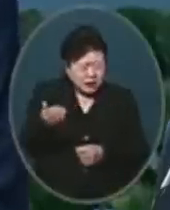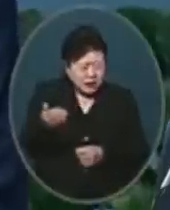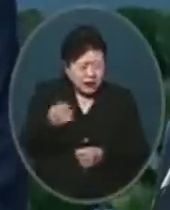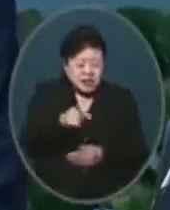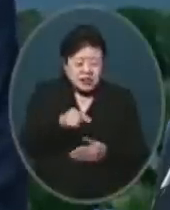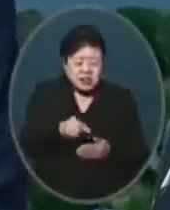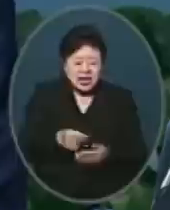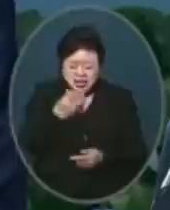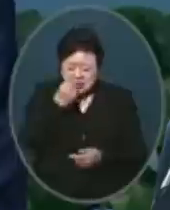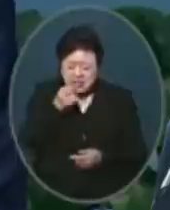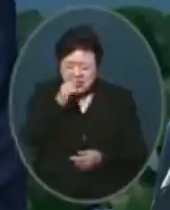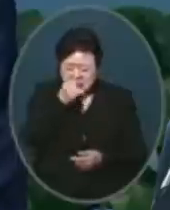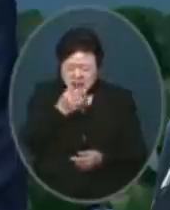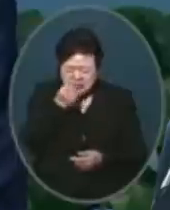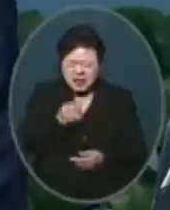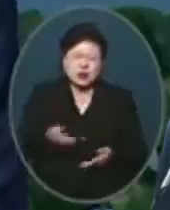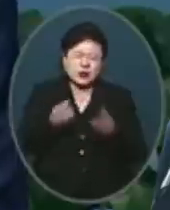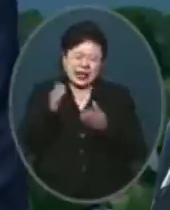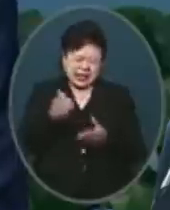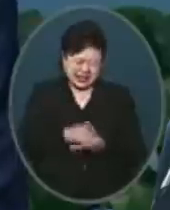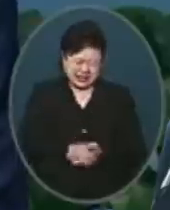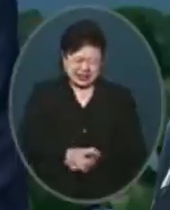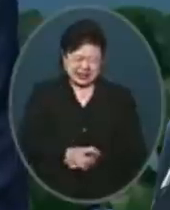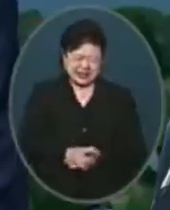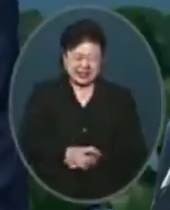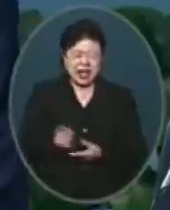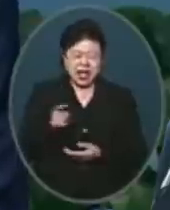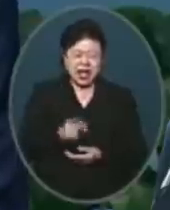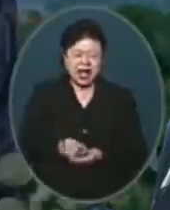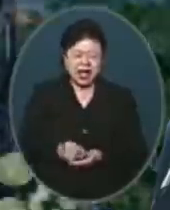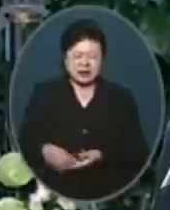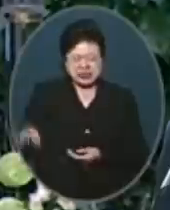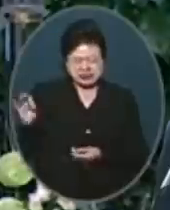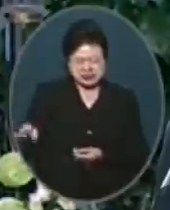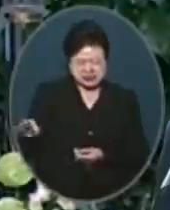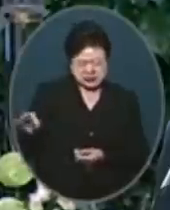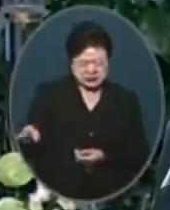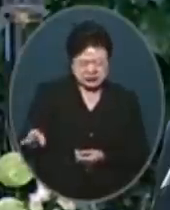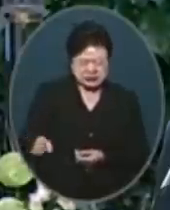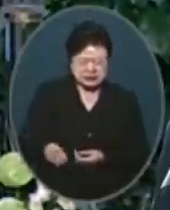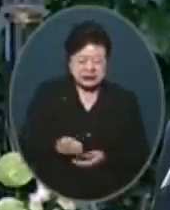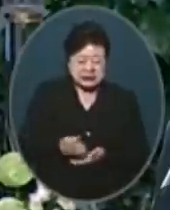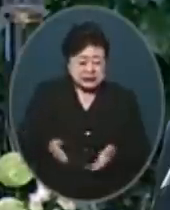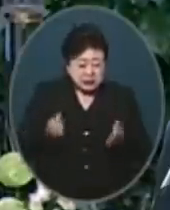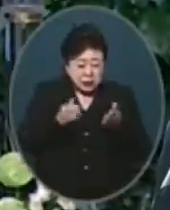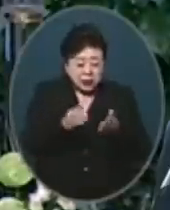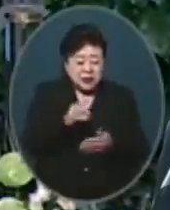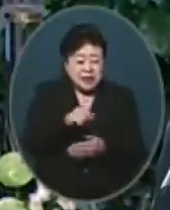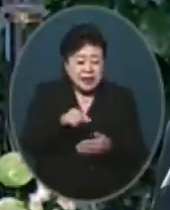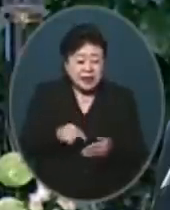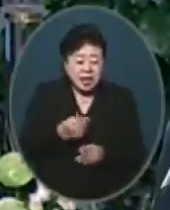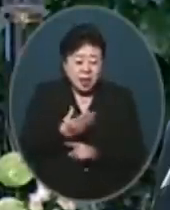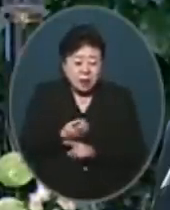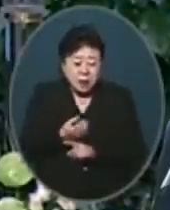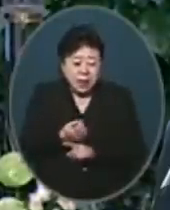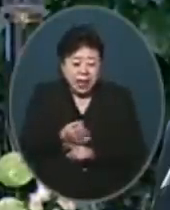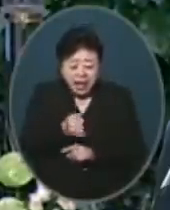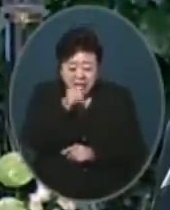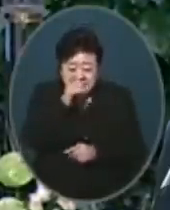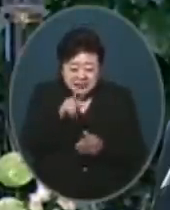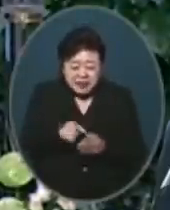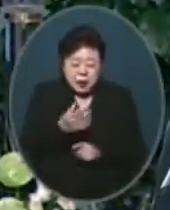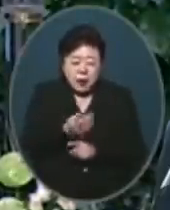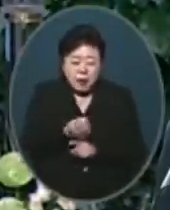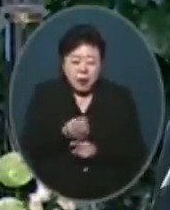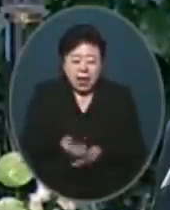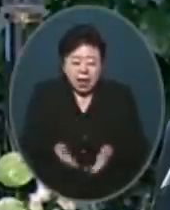내용에 쓰레기가 있으니까 쓰레기통이라지. 아무리 보잘것없는 질그릇이라도 그 안에 보물이